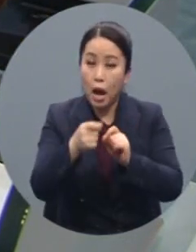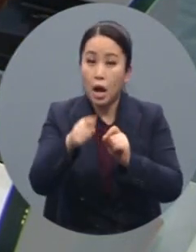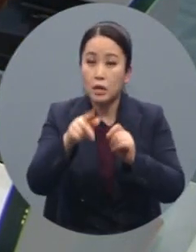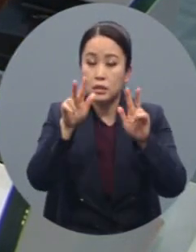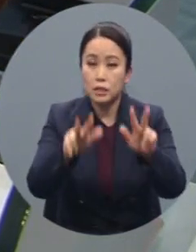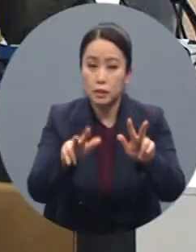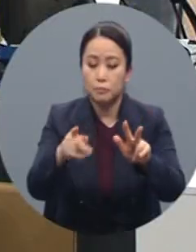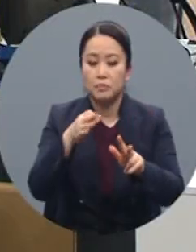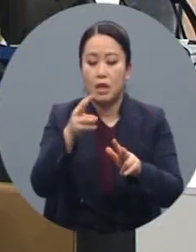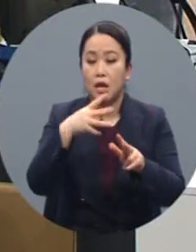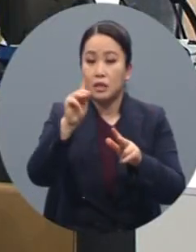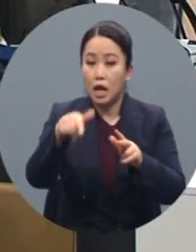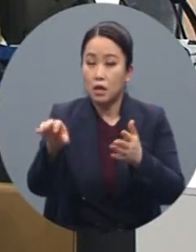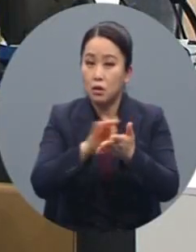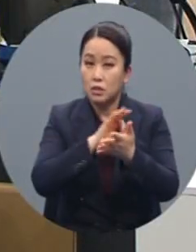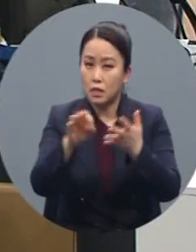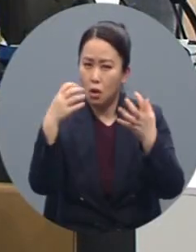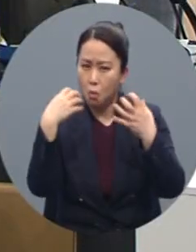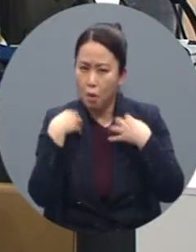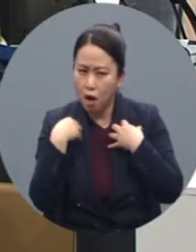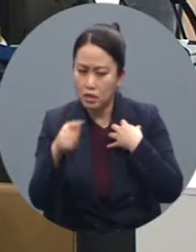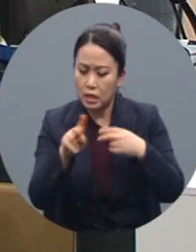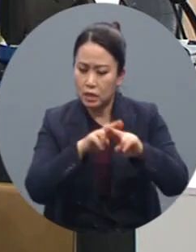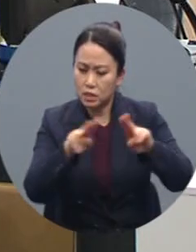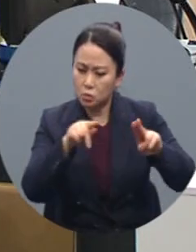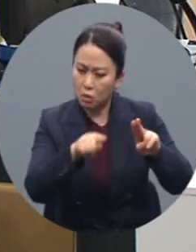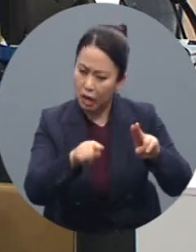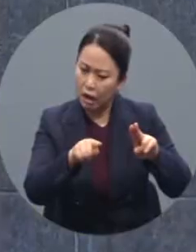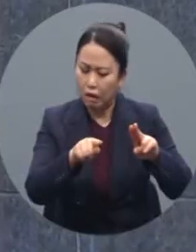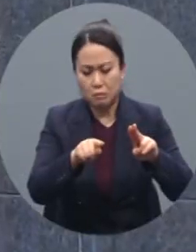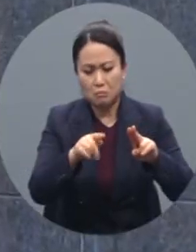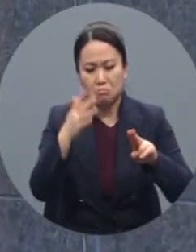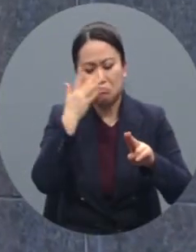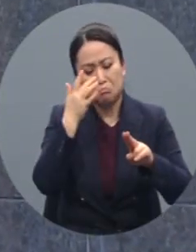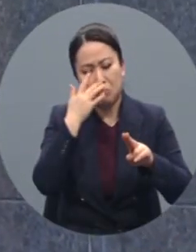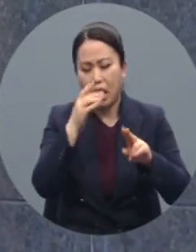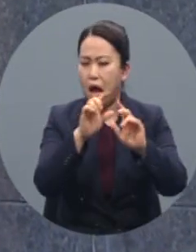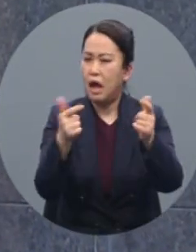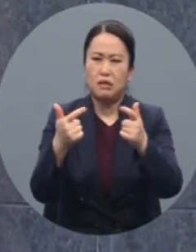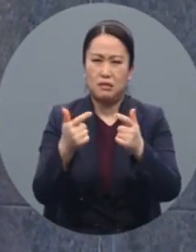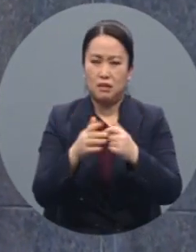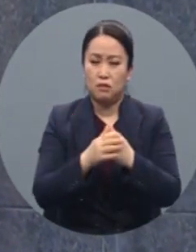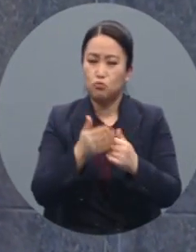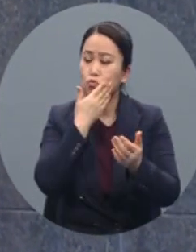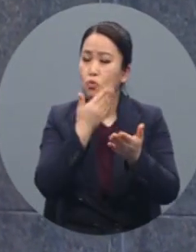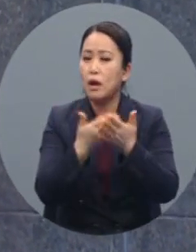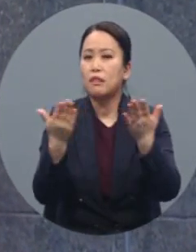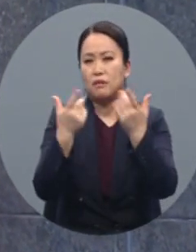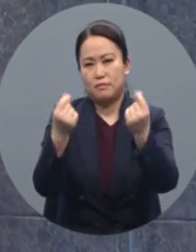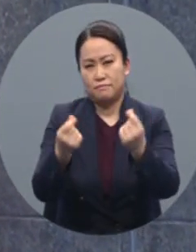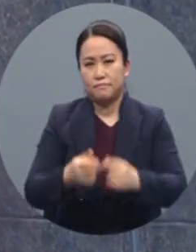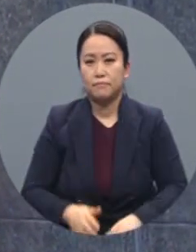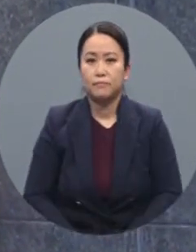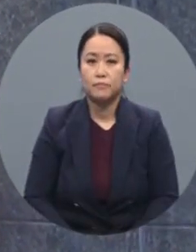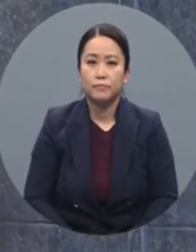예탁결제원의 공공기관 지정 해제가 그냥 별일 아닌 것으로 보이지 않는 이유입니다. MBC 뉴스 배범호입니다.